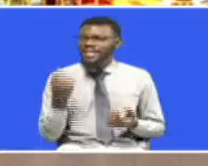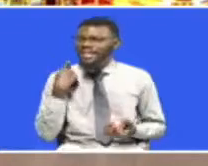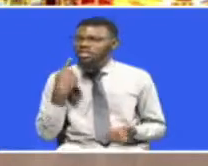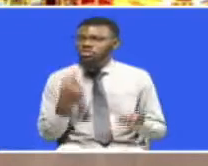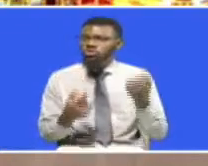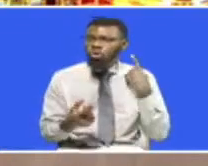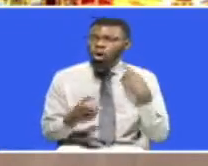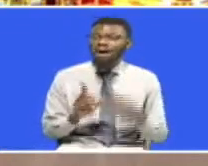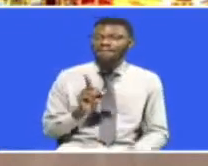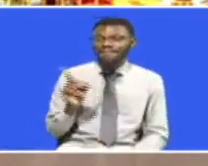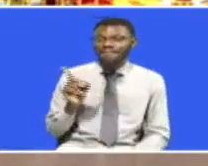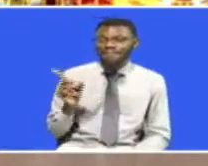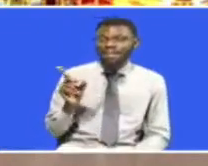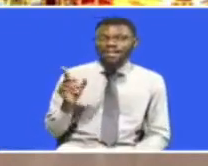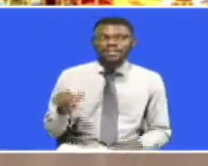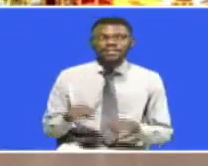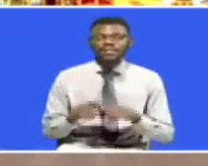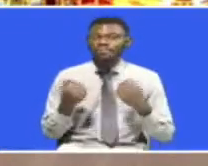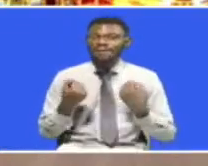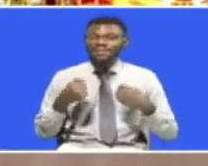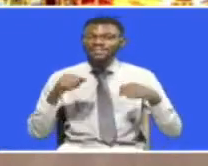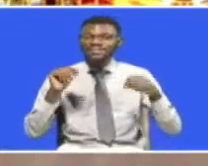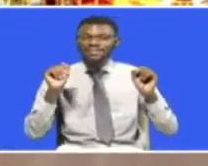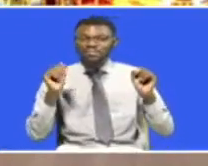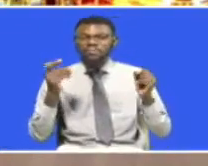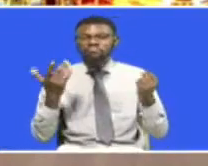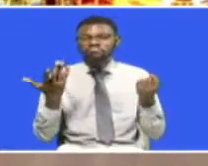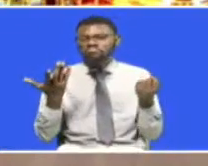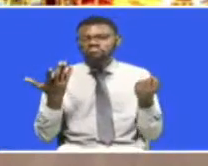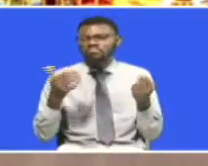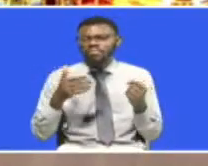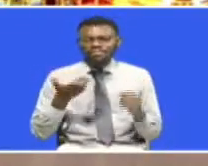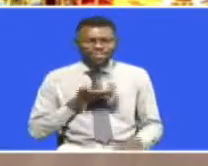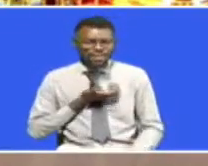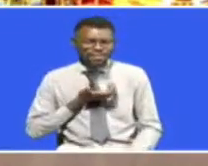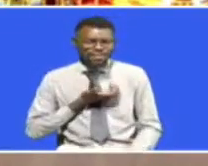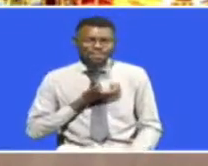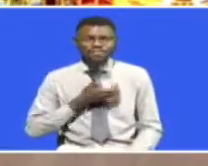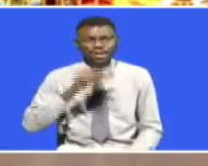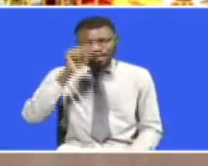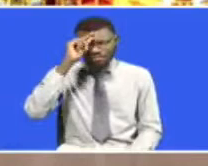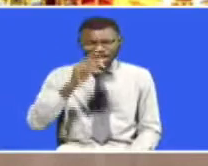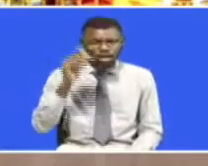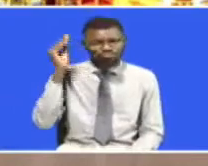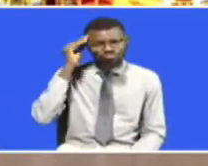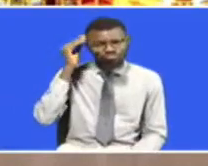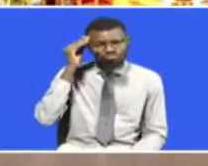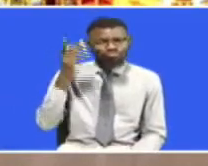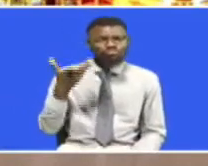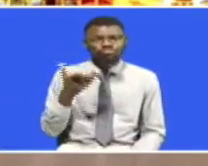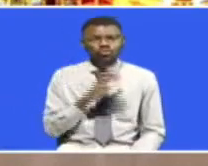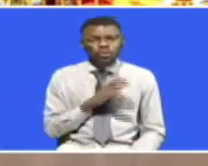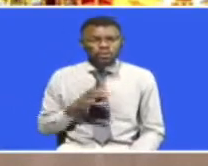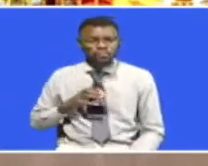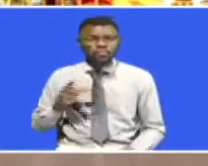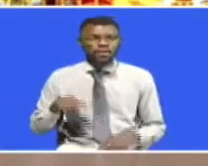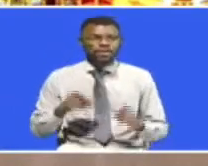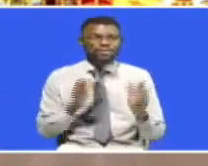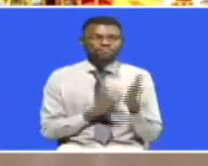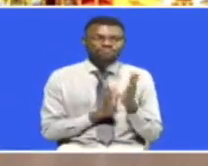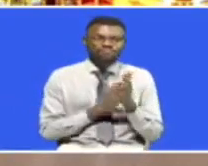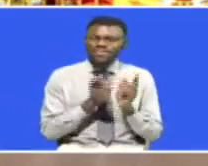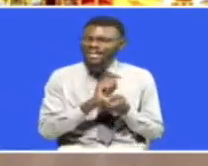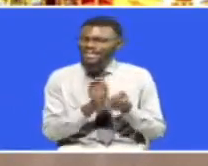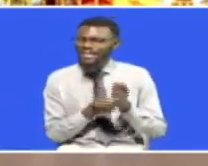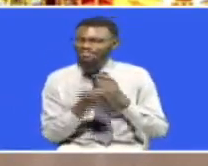Eric Mutai ambaye ni mwenyekiti wa kamati ya elimu katika baraza la magavana ametoa wito wa mabadiliko katika mitaala ya